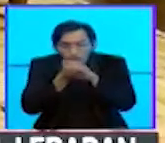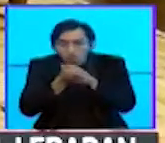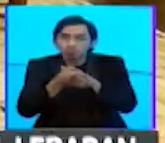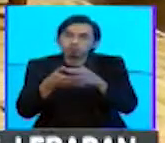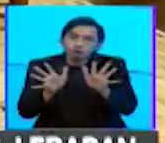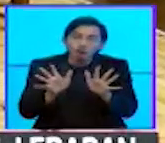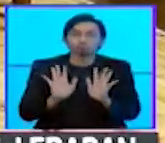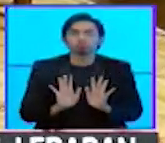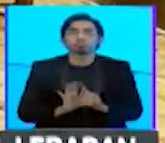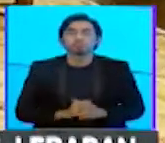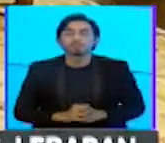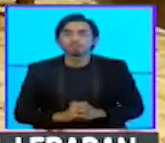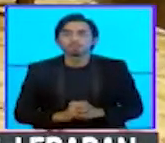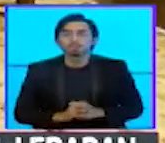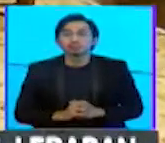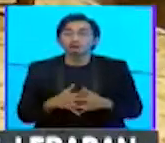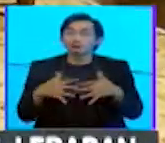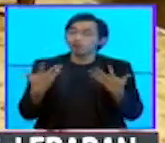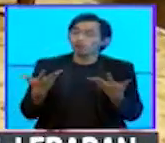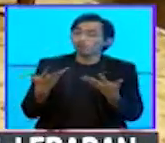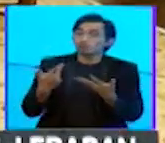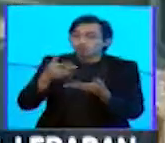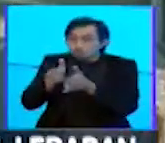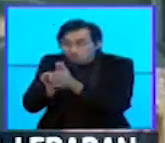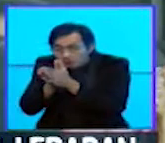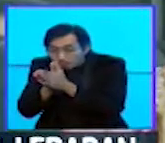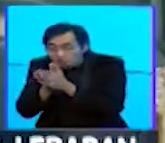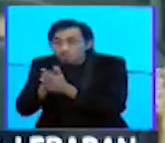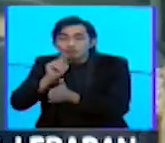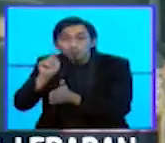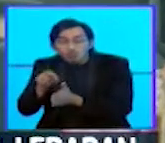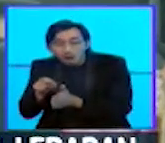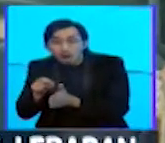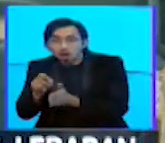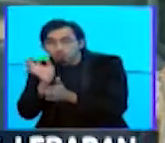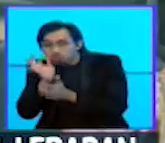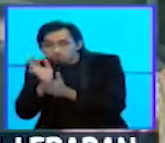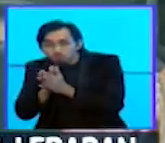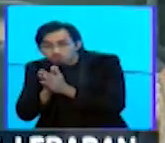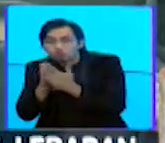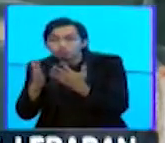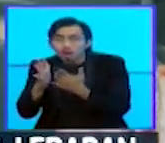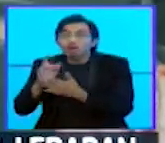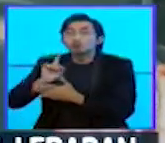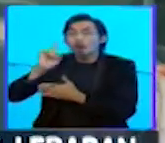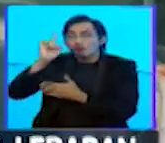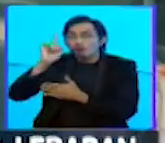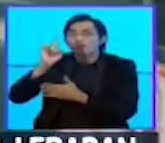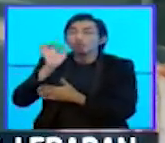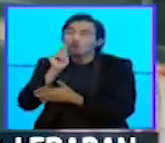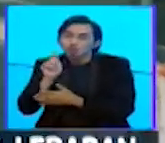kita minta restu dan ridho orang tua, karena ridho Allah kan ridho orang tua. Betul.